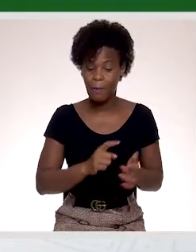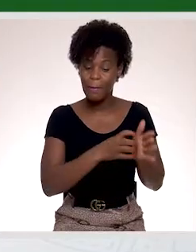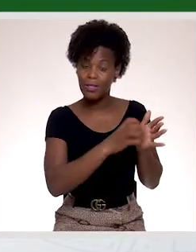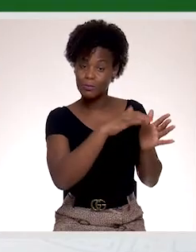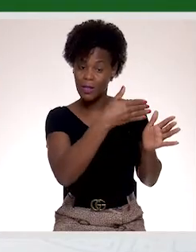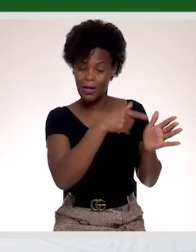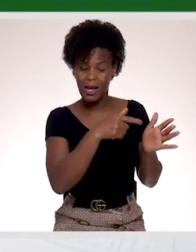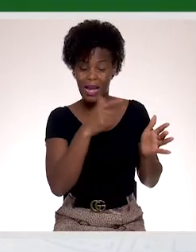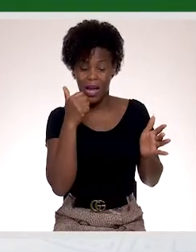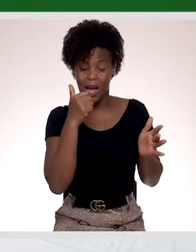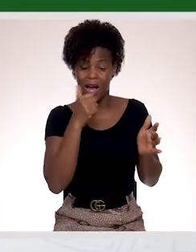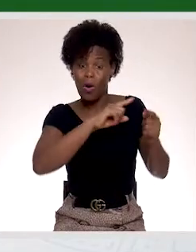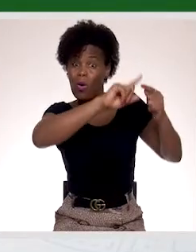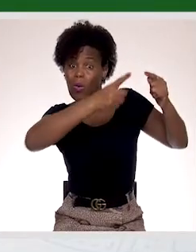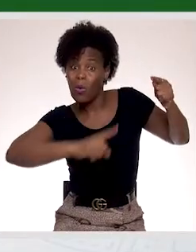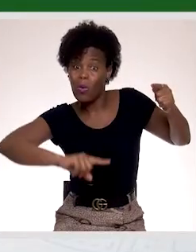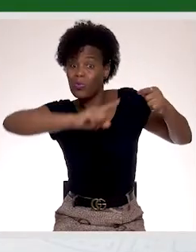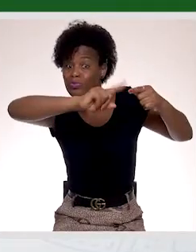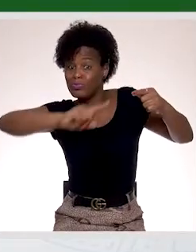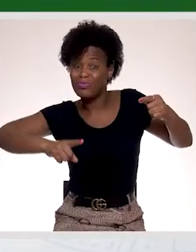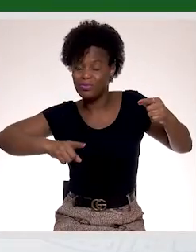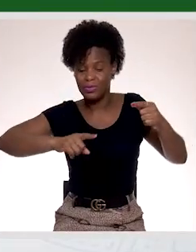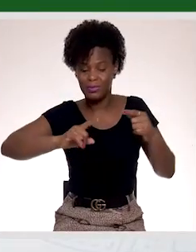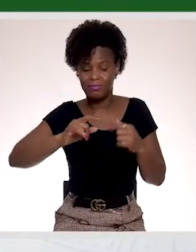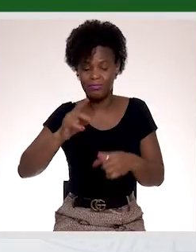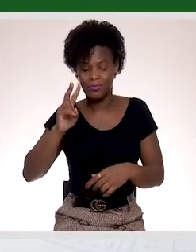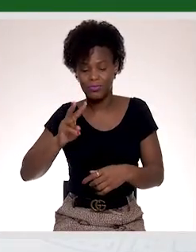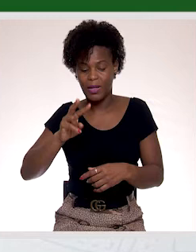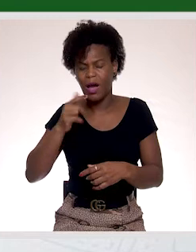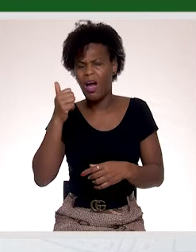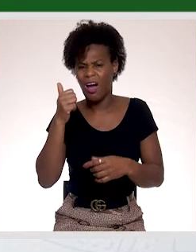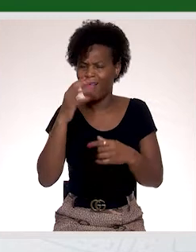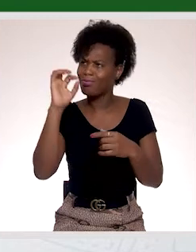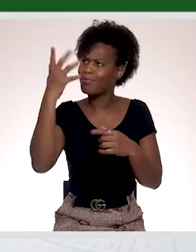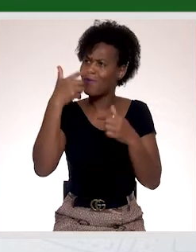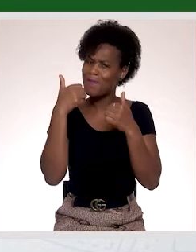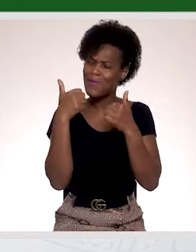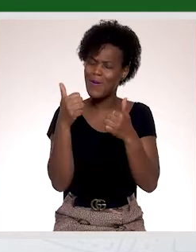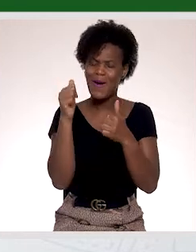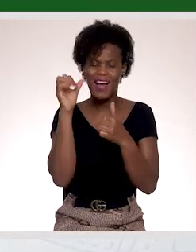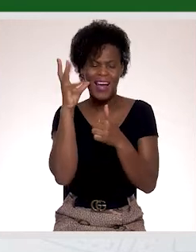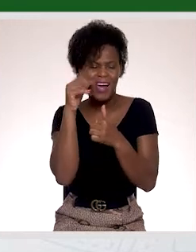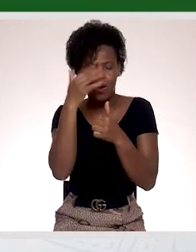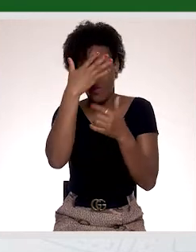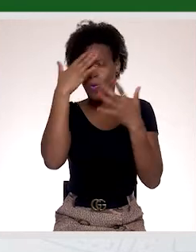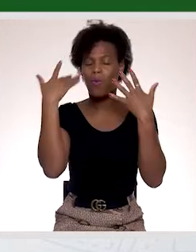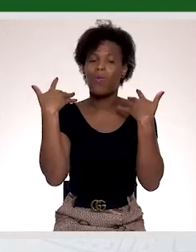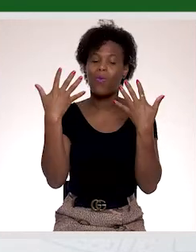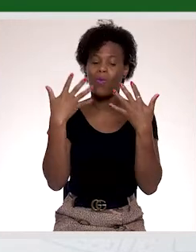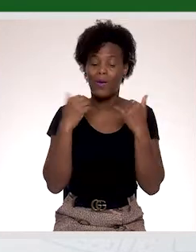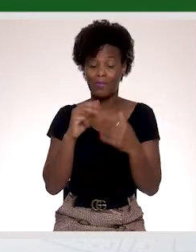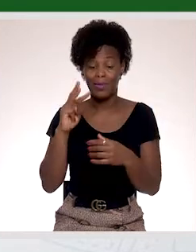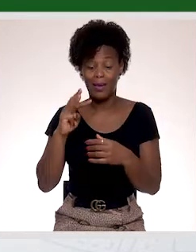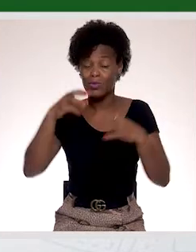Première image, il fait orageux. Deuxième image, il fait beau et chaud. Et troisième,